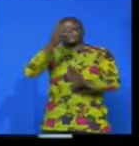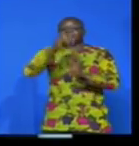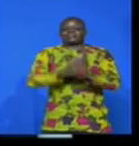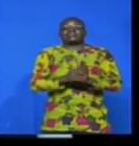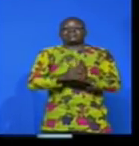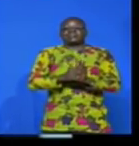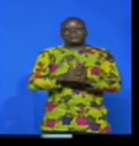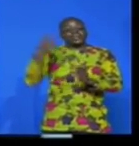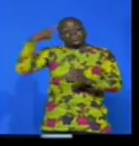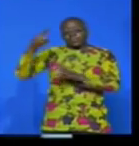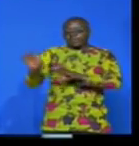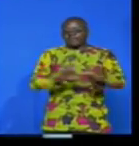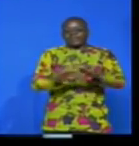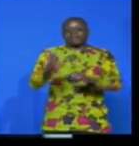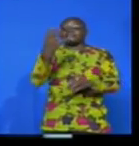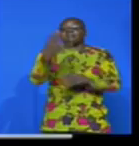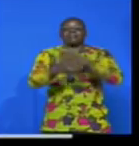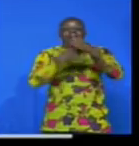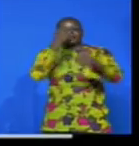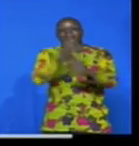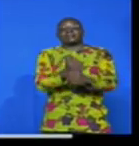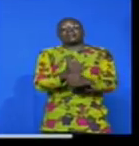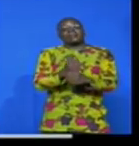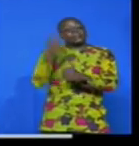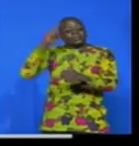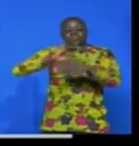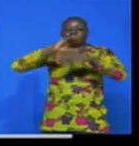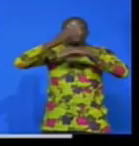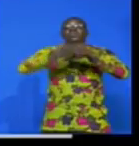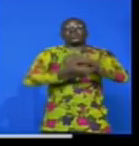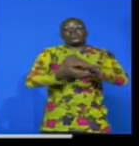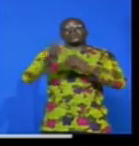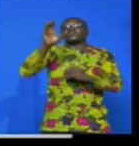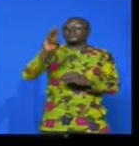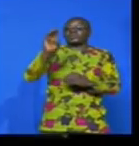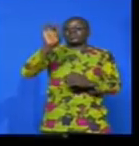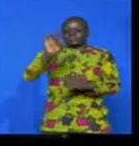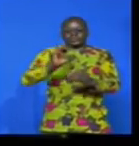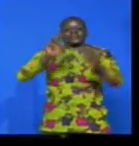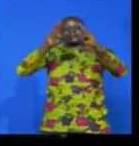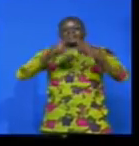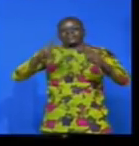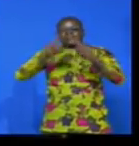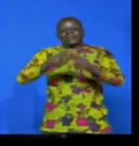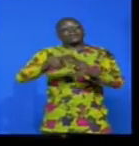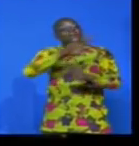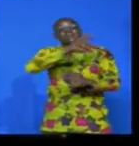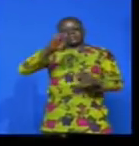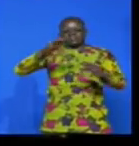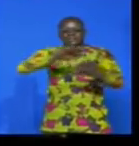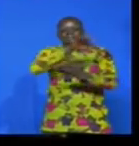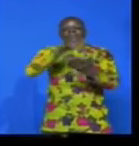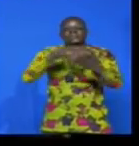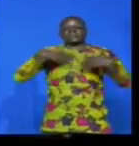pour s'exécuter pendant 4 années, le PASNA doit couvrir 68 villages et une trentaine de centres de santé dans l'ensemble